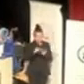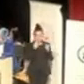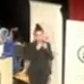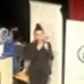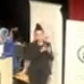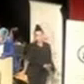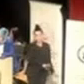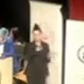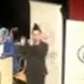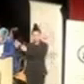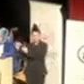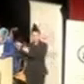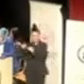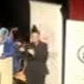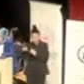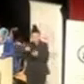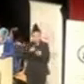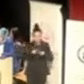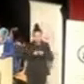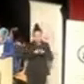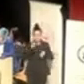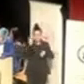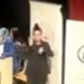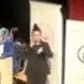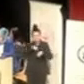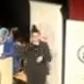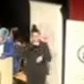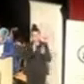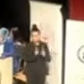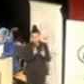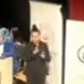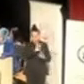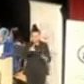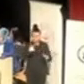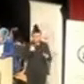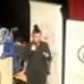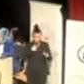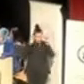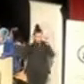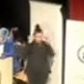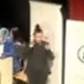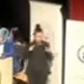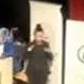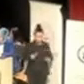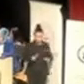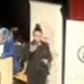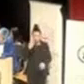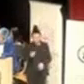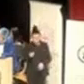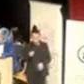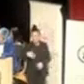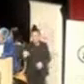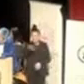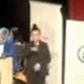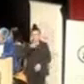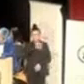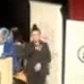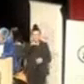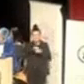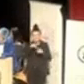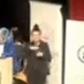ortamına aktarmıştır. Dijitalleştirme sayesinde hem mevcut kültür mirası korunma altına alınmış hem de kültürel mirastan faydalanmak isteyen kullanıcıların bu ihtiyacı